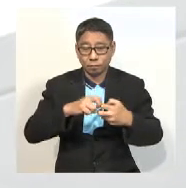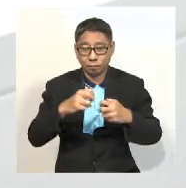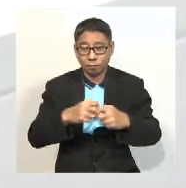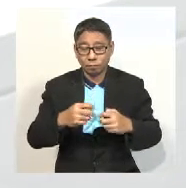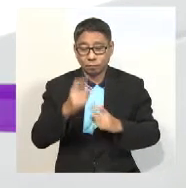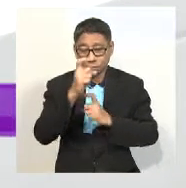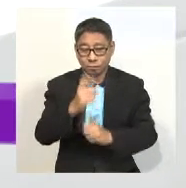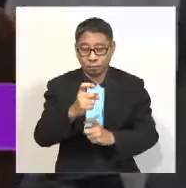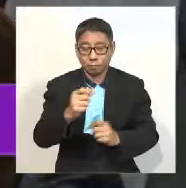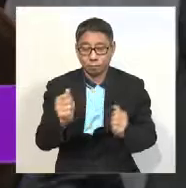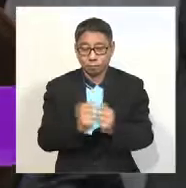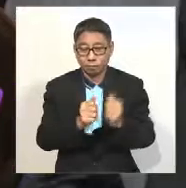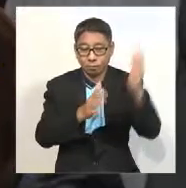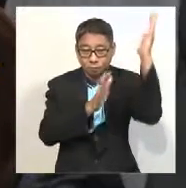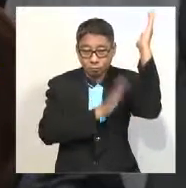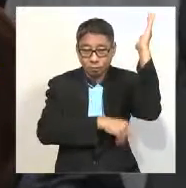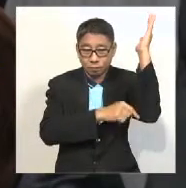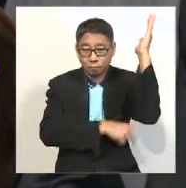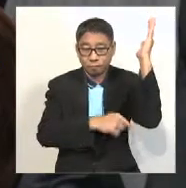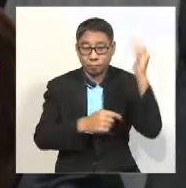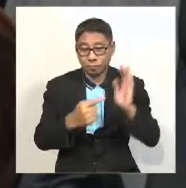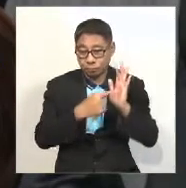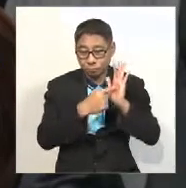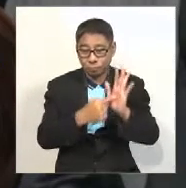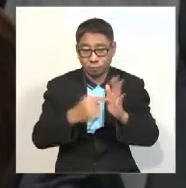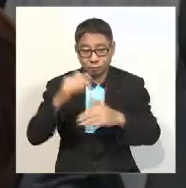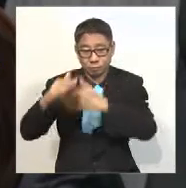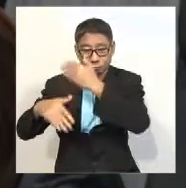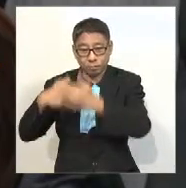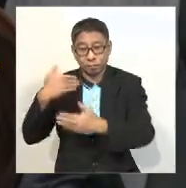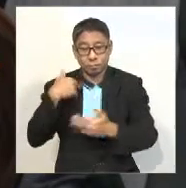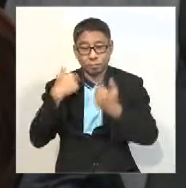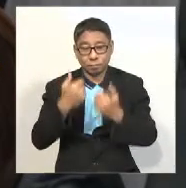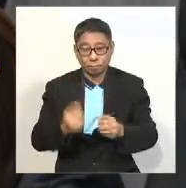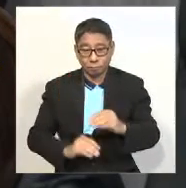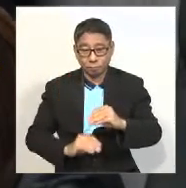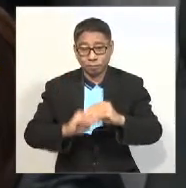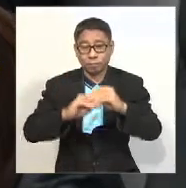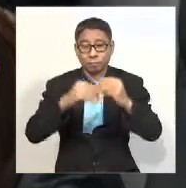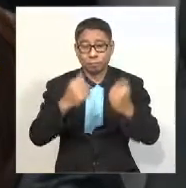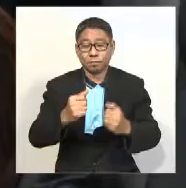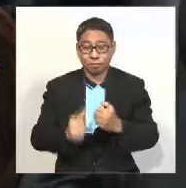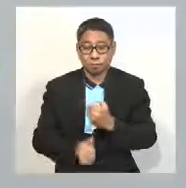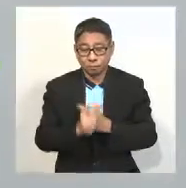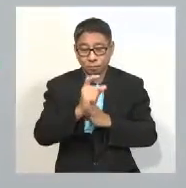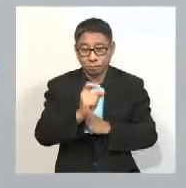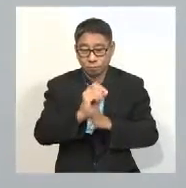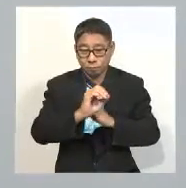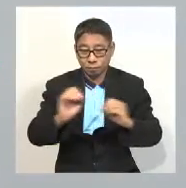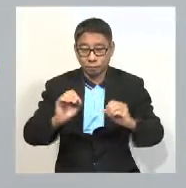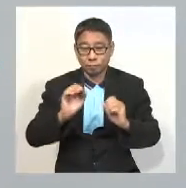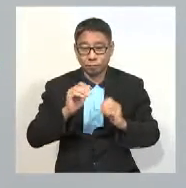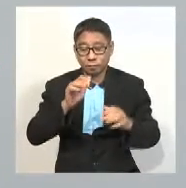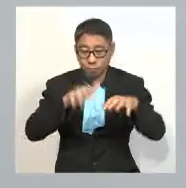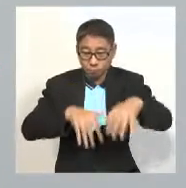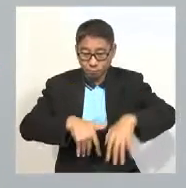ต้ด้วยการใช้ความรุนแรงแต่จะเน้นไปที่เรื่องของการพัฒนาพื้นที่เสริมสร้างความปลอดภัยในชีวิตและทรัพย์สินของประชาช